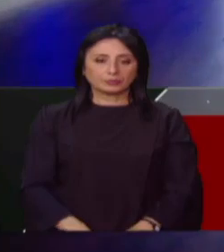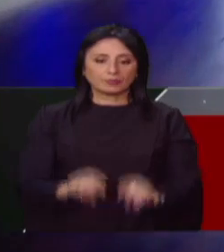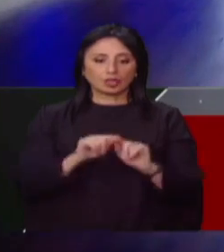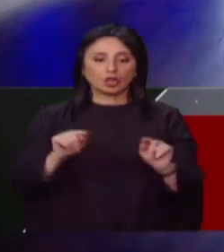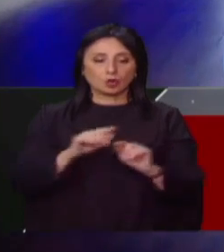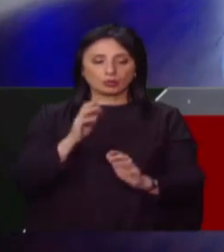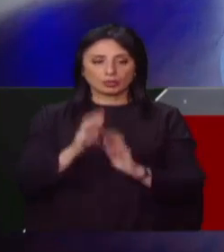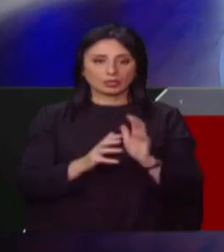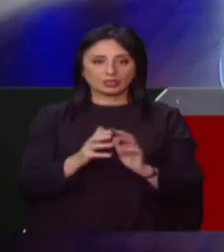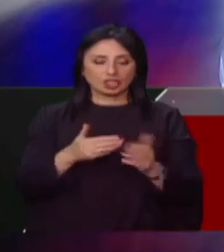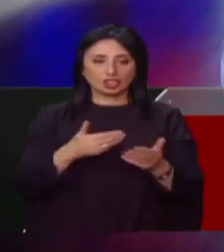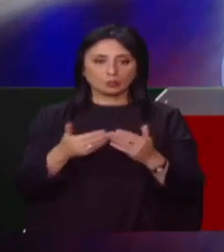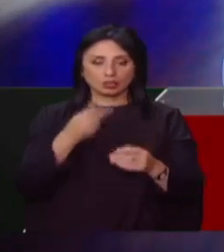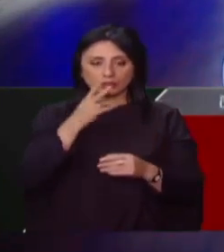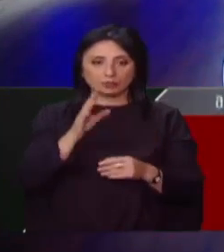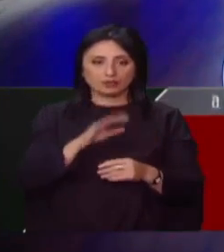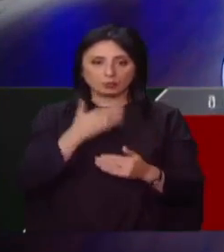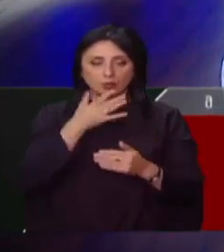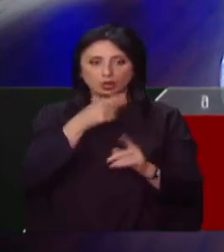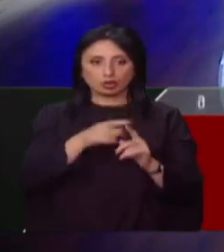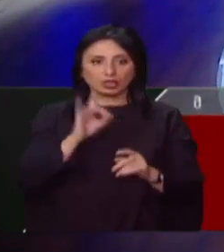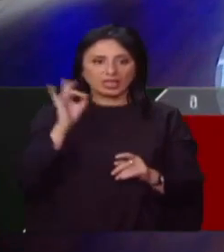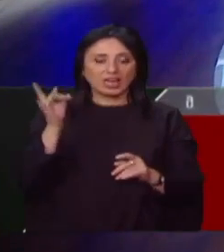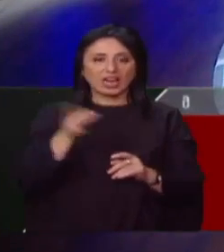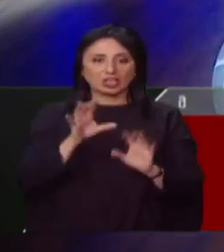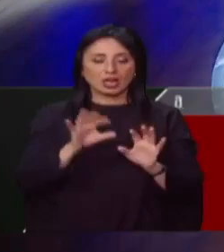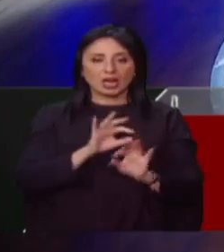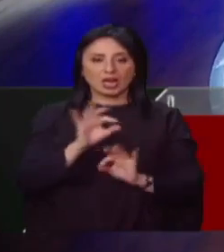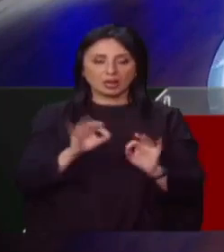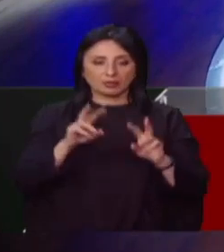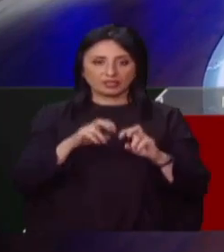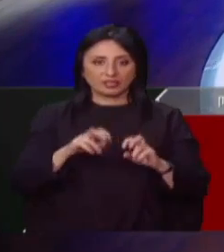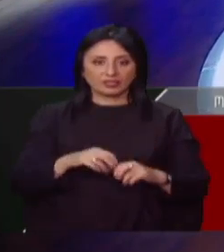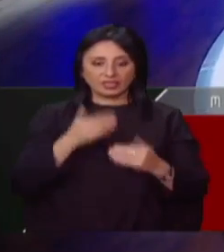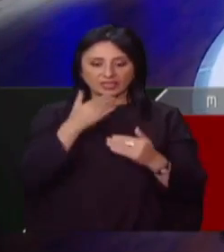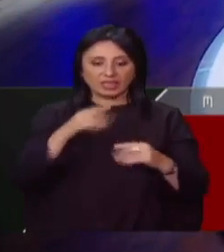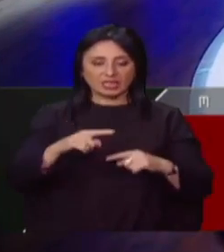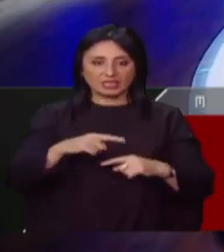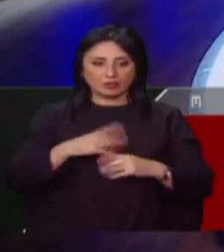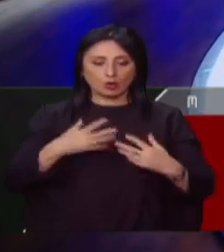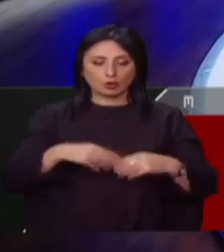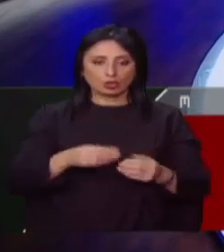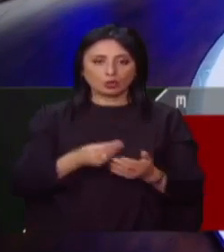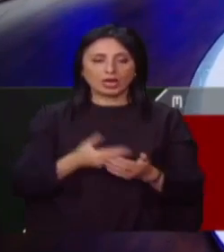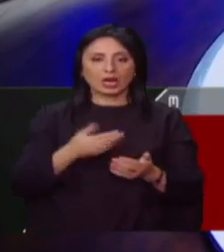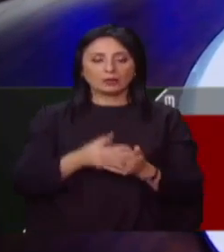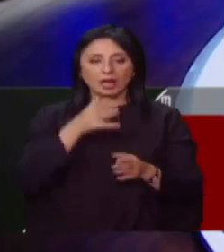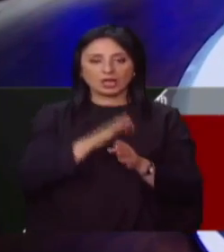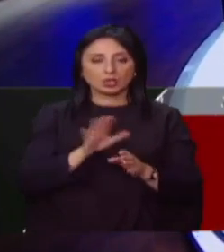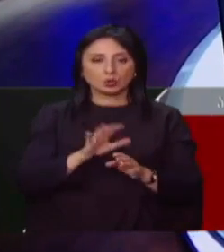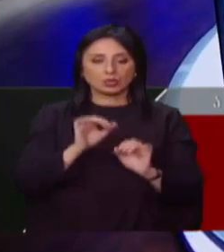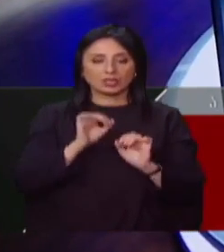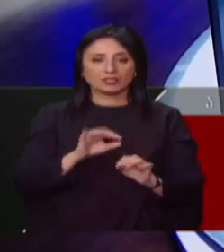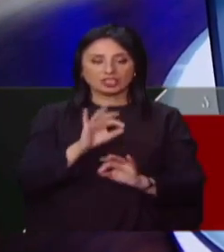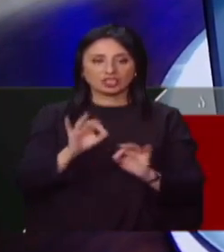ოპონენტების და საერთაშორისო მოწოდებების მიუხედავად ბოლდროის ერთ-ერთი რეზონანსული კანო პროექტის განხილვა დასკვნით ფაზაშია. ოჯახური ღირებულებების და არასრულწლოვანთა